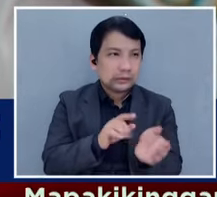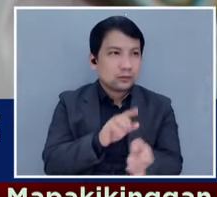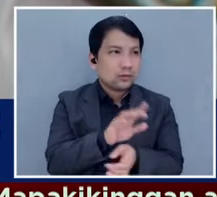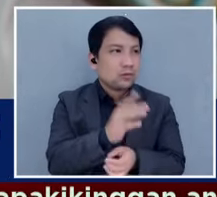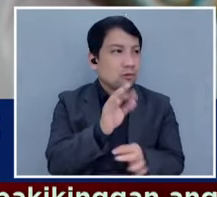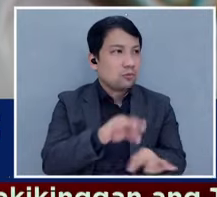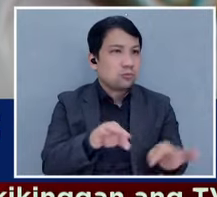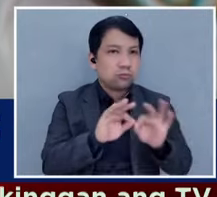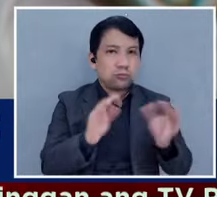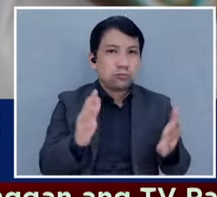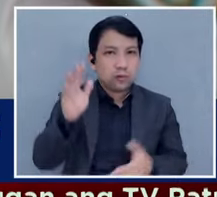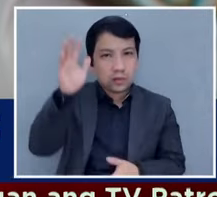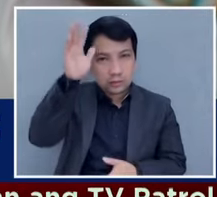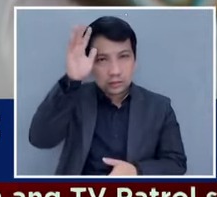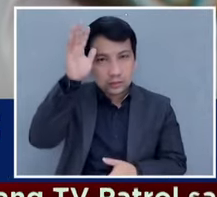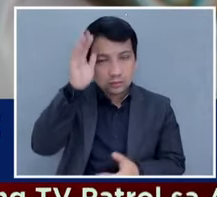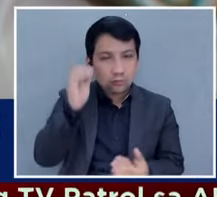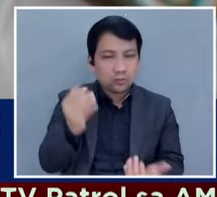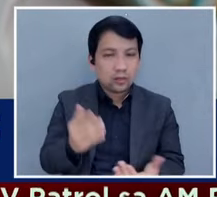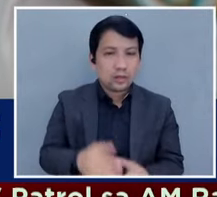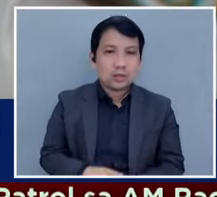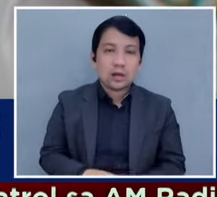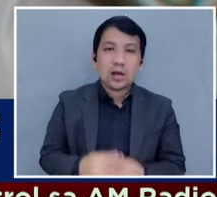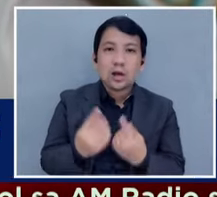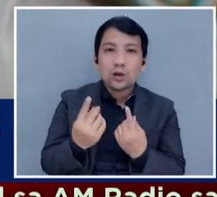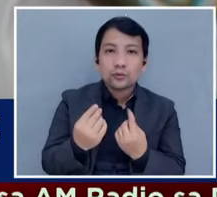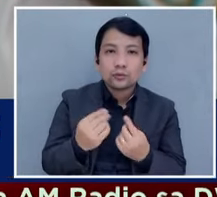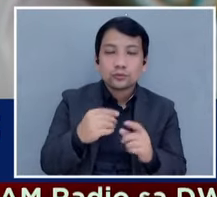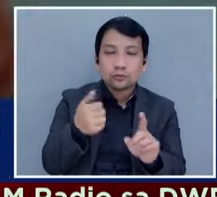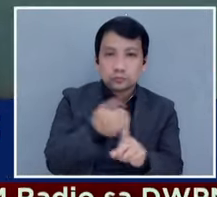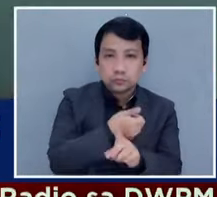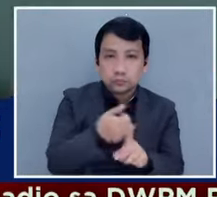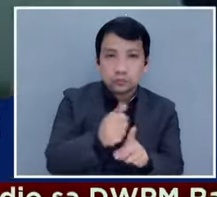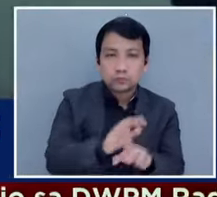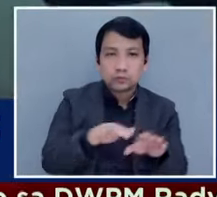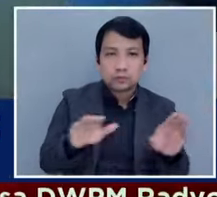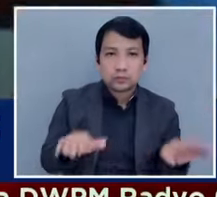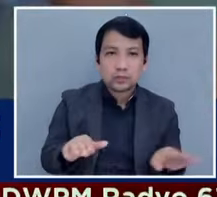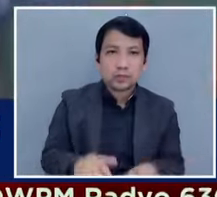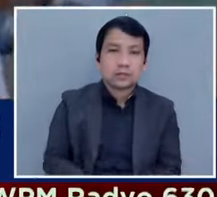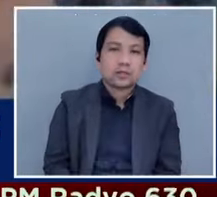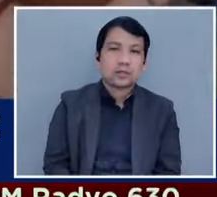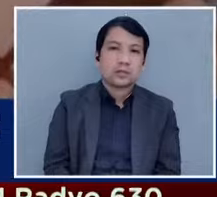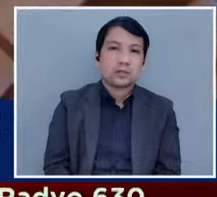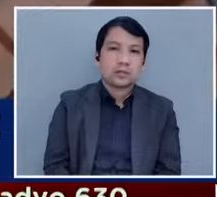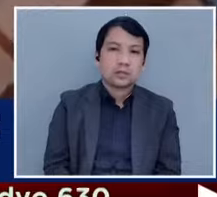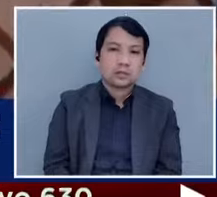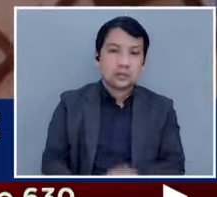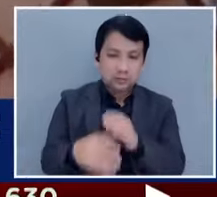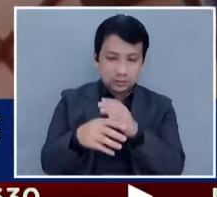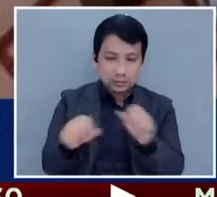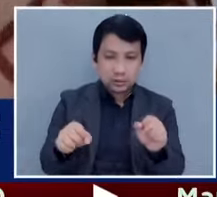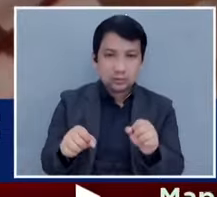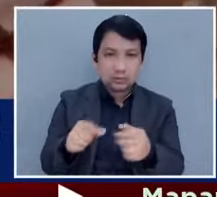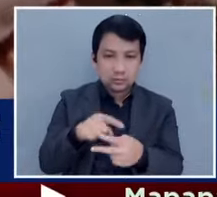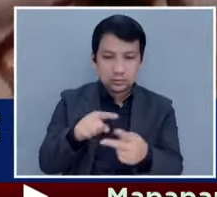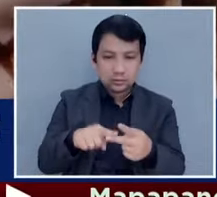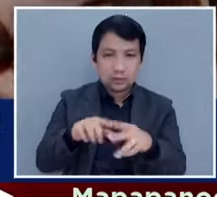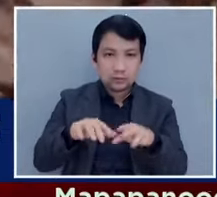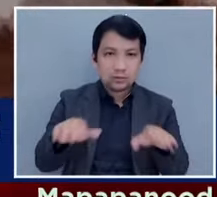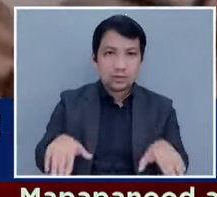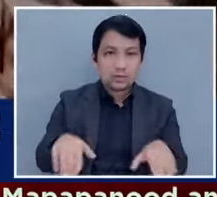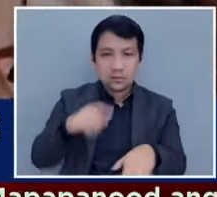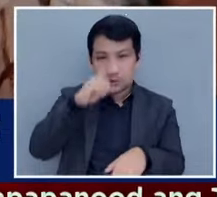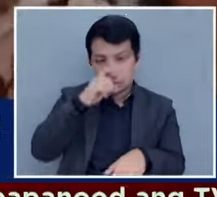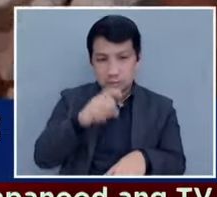wala yung tatay para gawin yung pangmomolestya sa kanyang mga anak. Sinagip ng NBI ang dalawang bata na edad 6